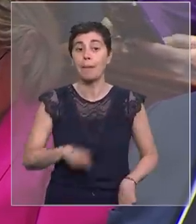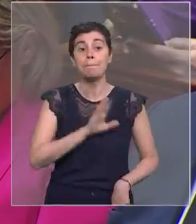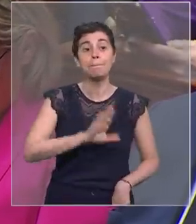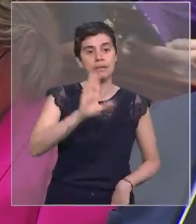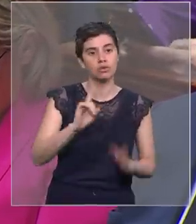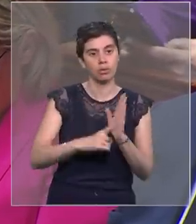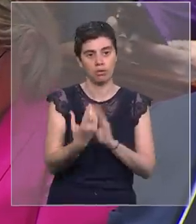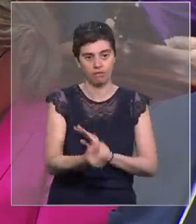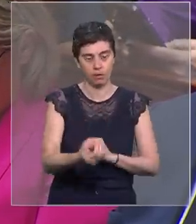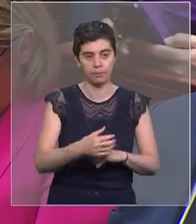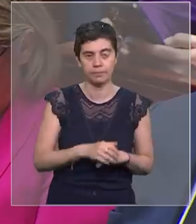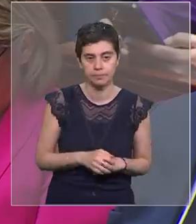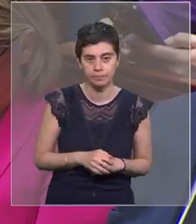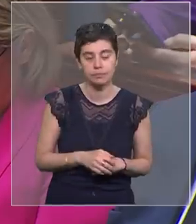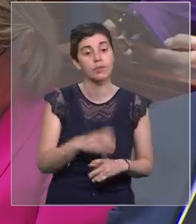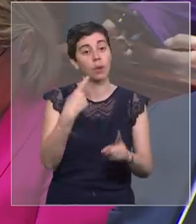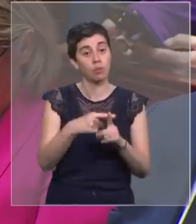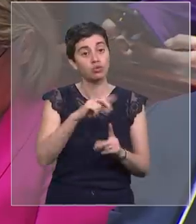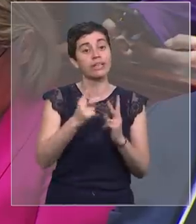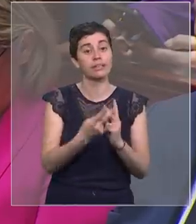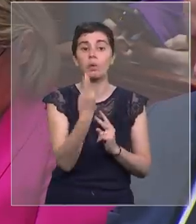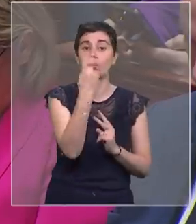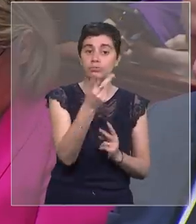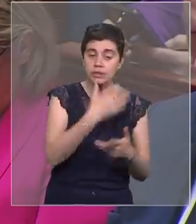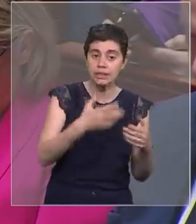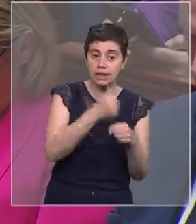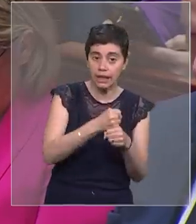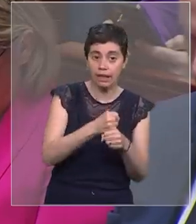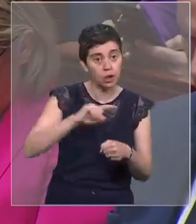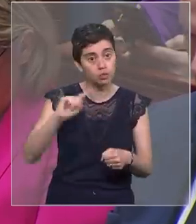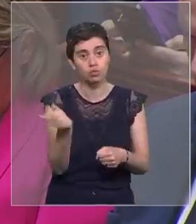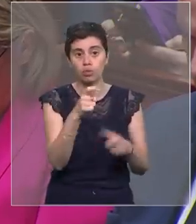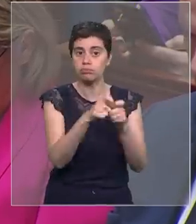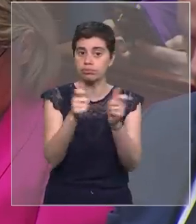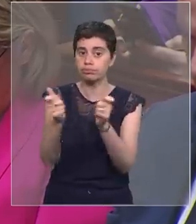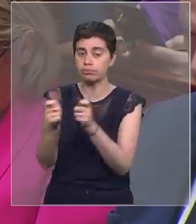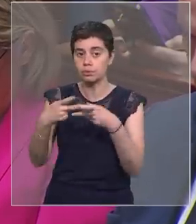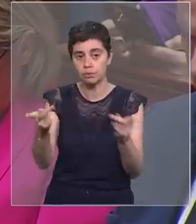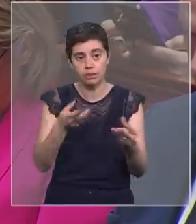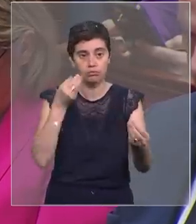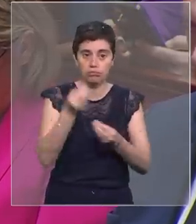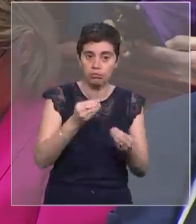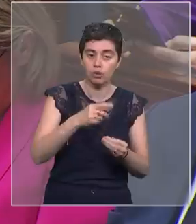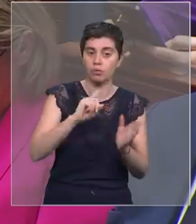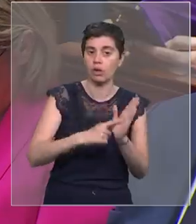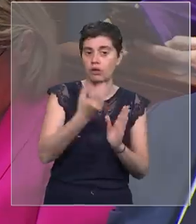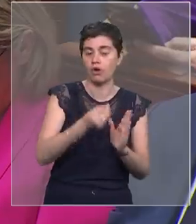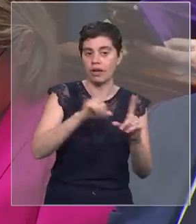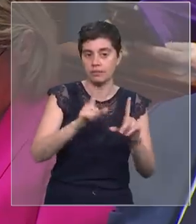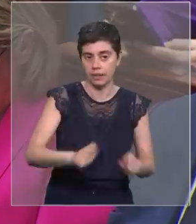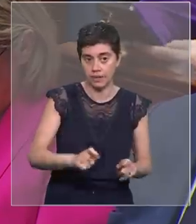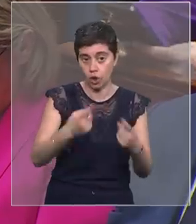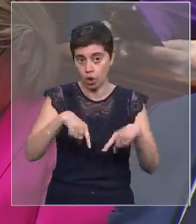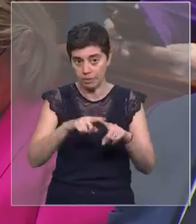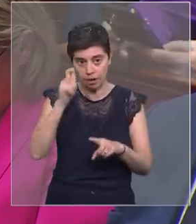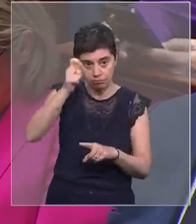mais aussi la création de votre délégation et l'implication de tous les pouvoirs publics pour faire respecter le droit des enfants. Le comité a salué